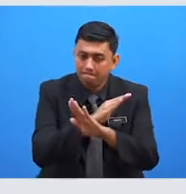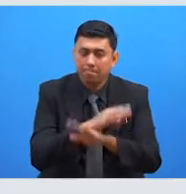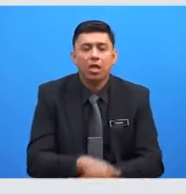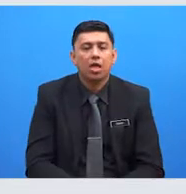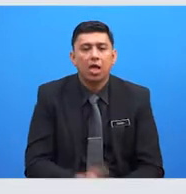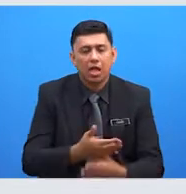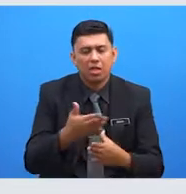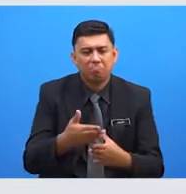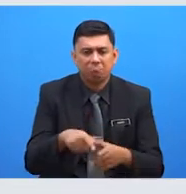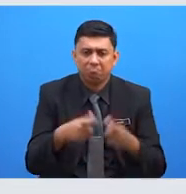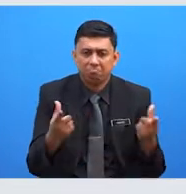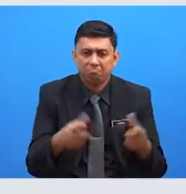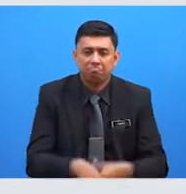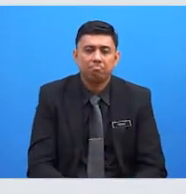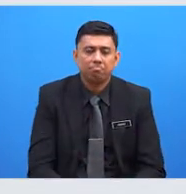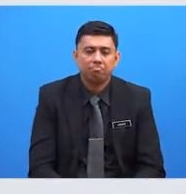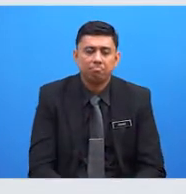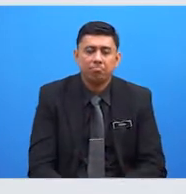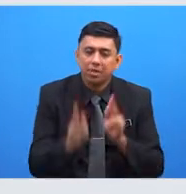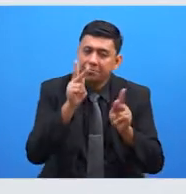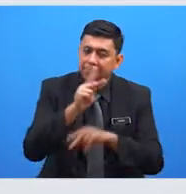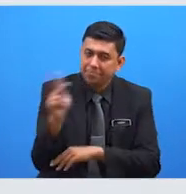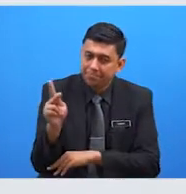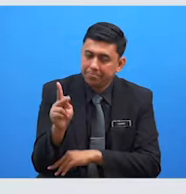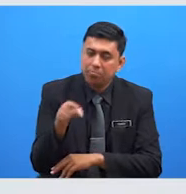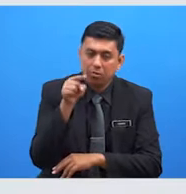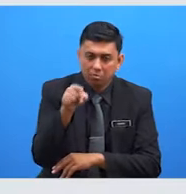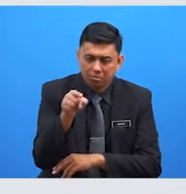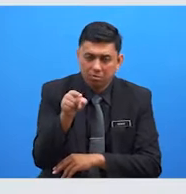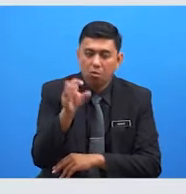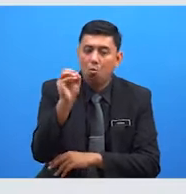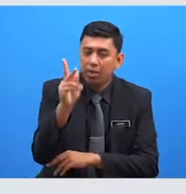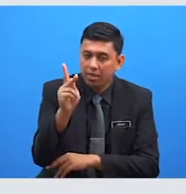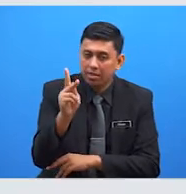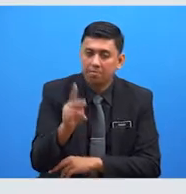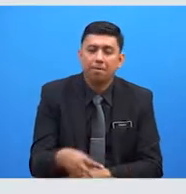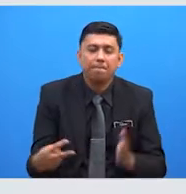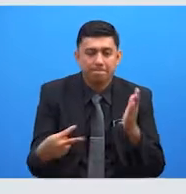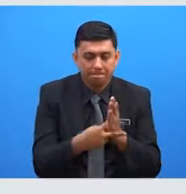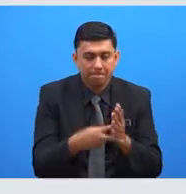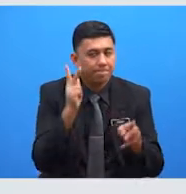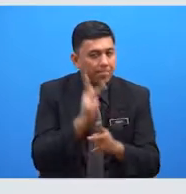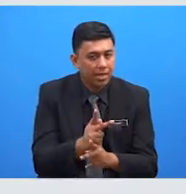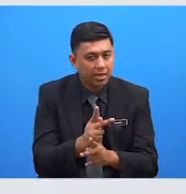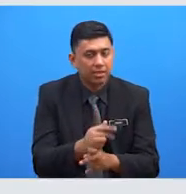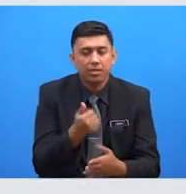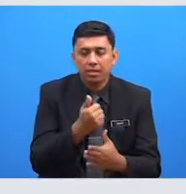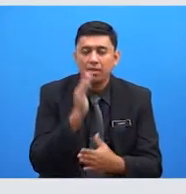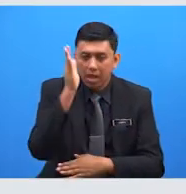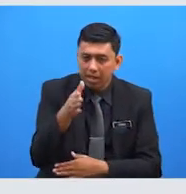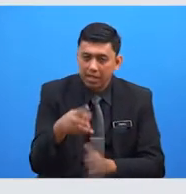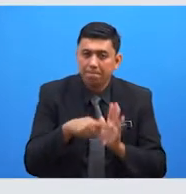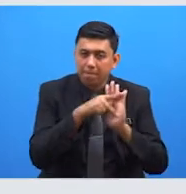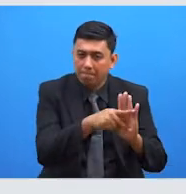jika sebaliknya. Katakan pengguna klik butang OK, mesej data disimpan